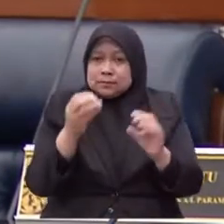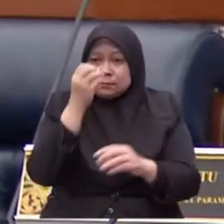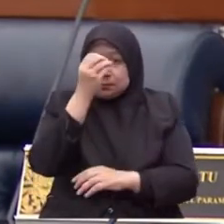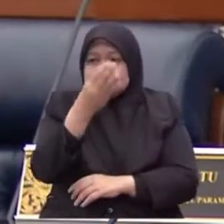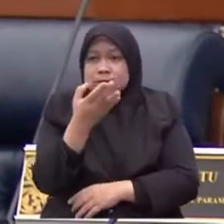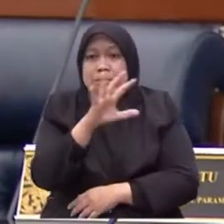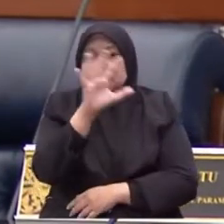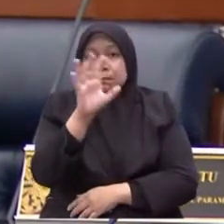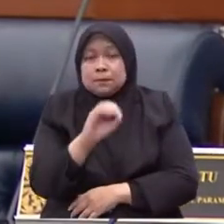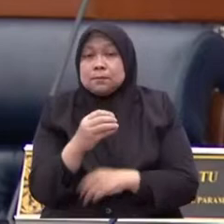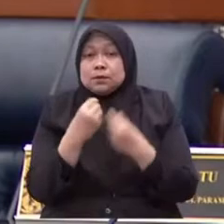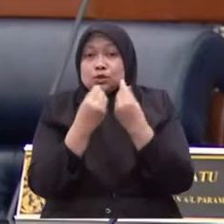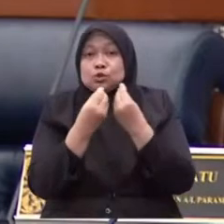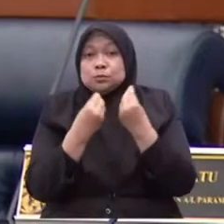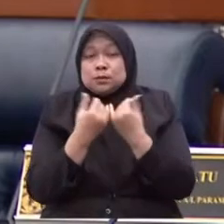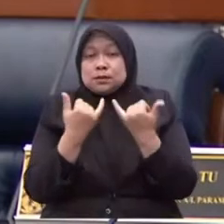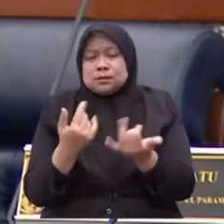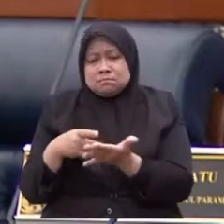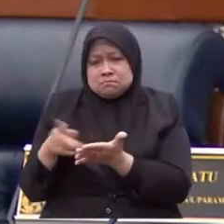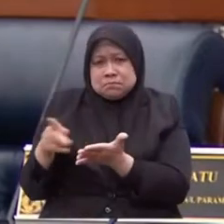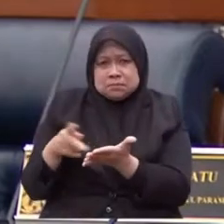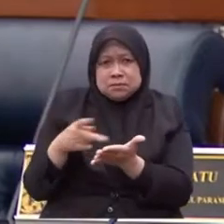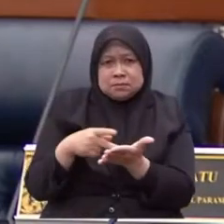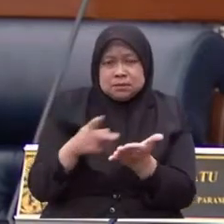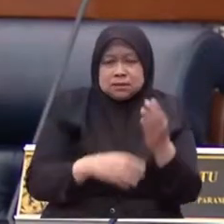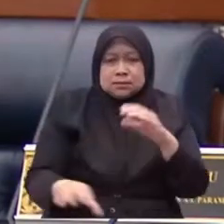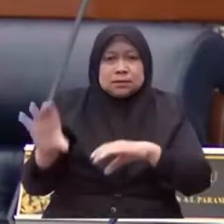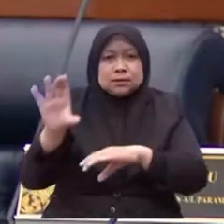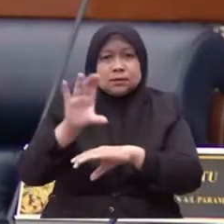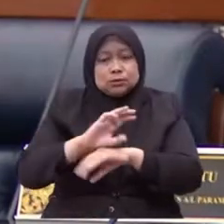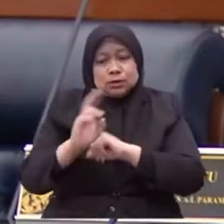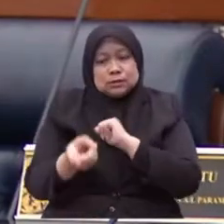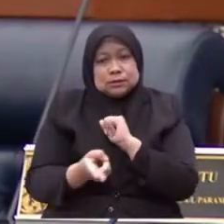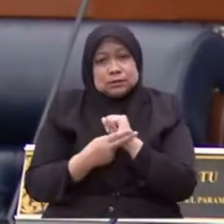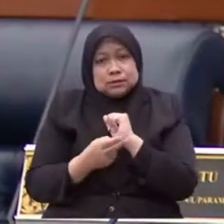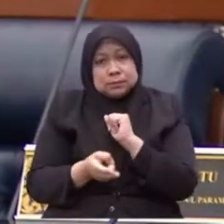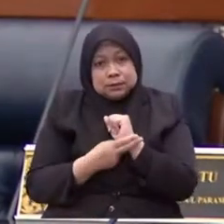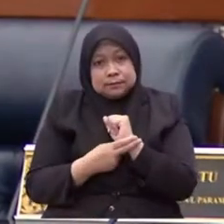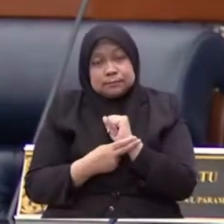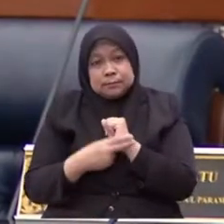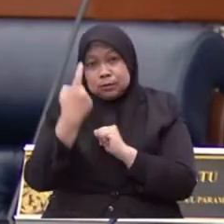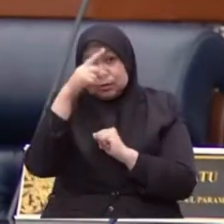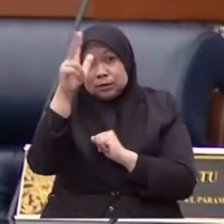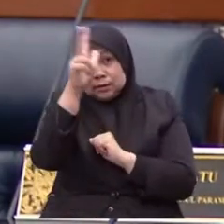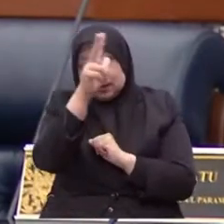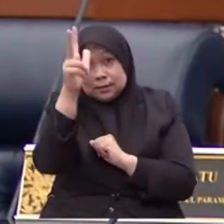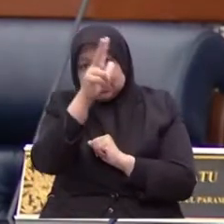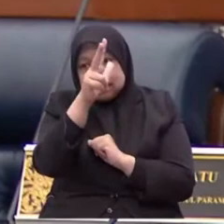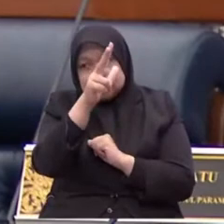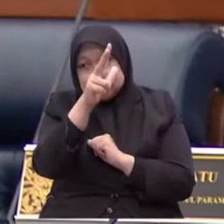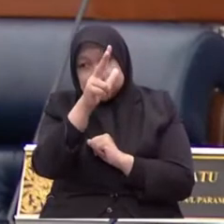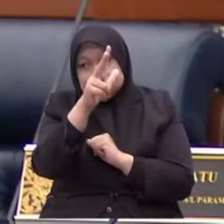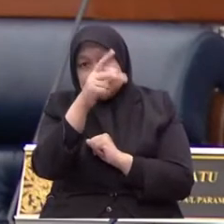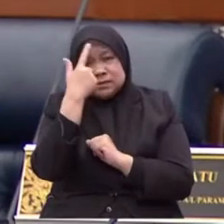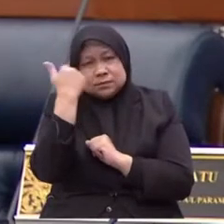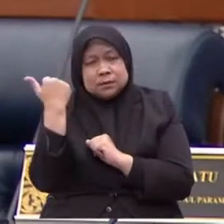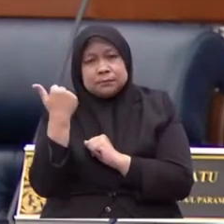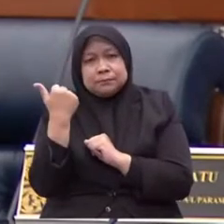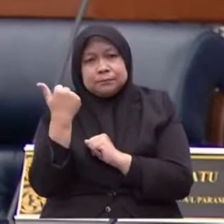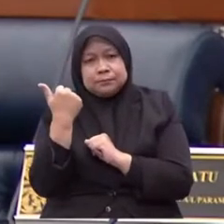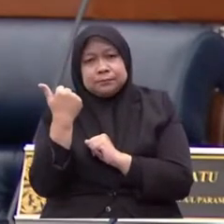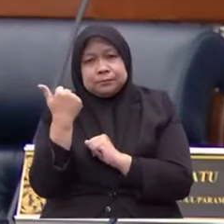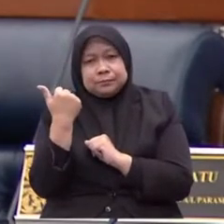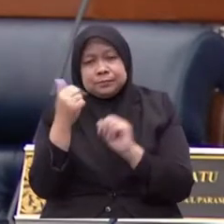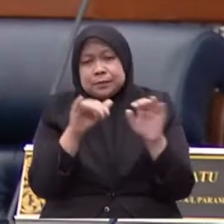Berapa jumlah perbelanjaan subsidi yang telah dijimatkan oleh kerajaan ekoran